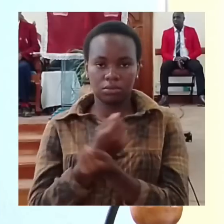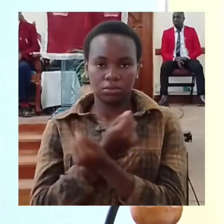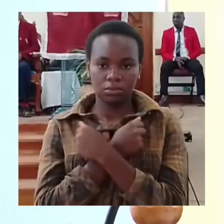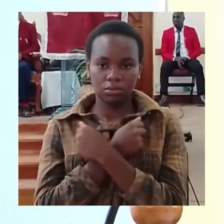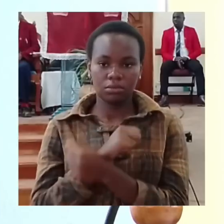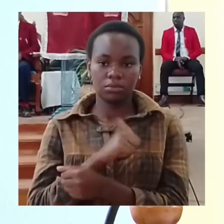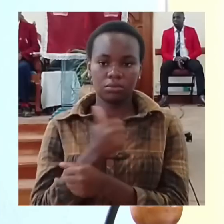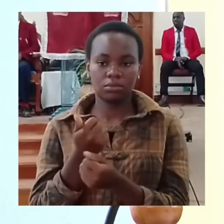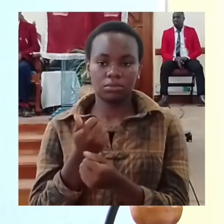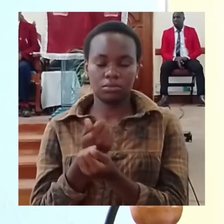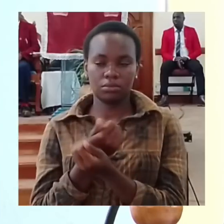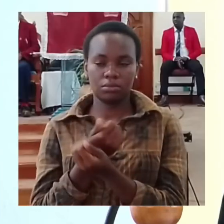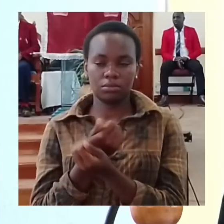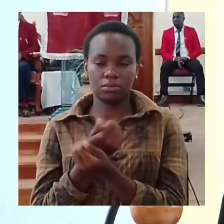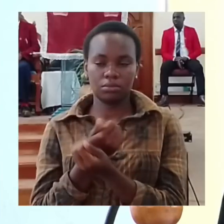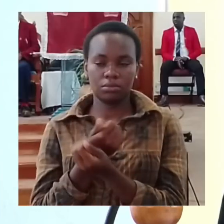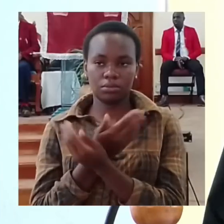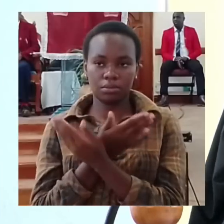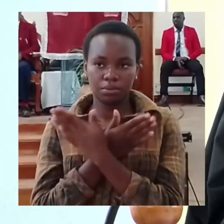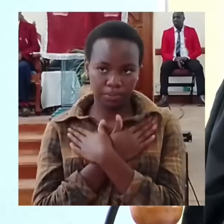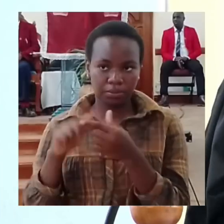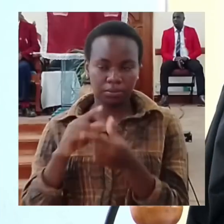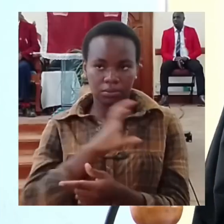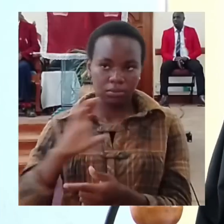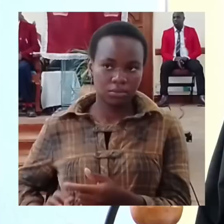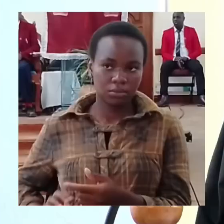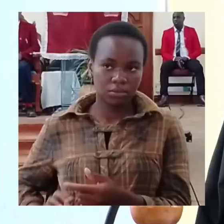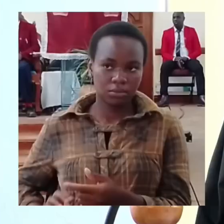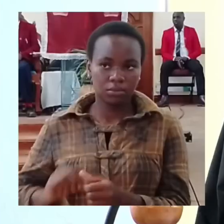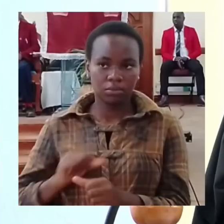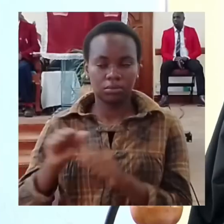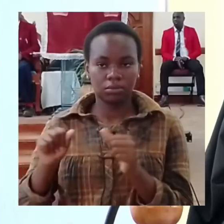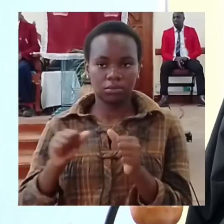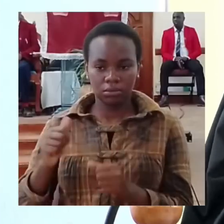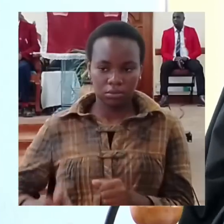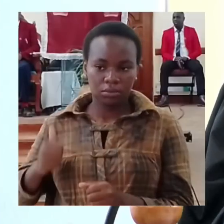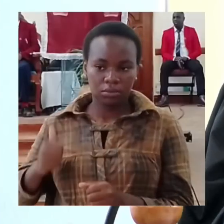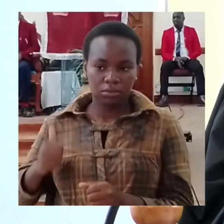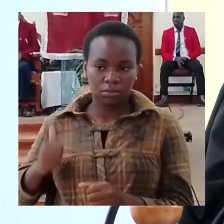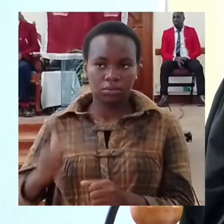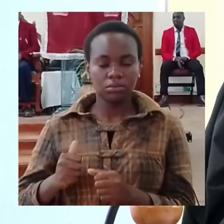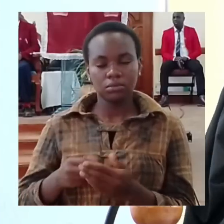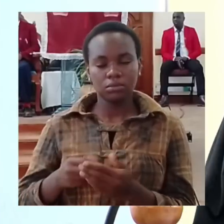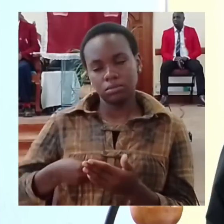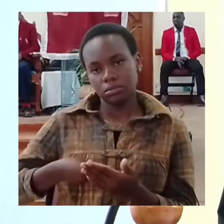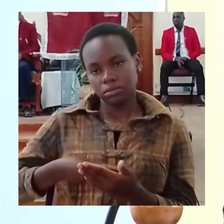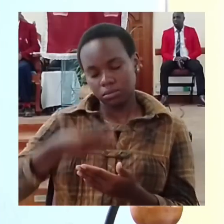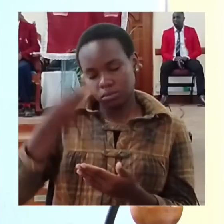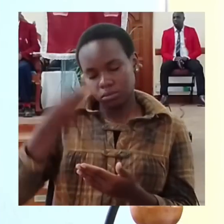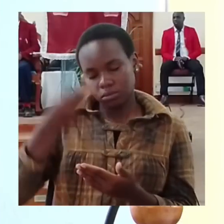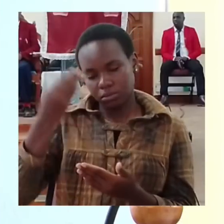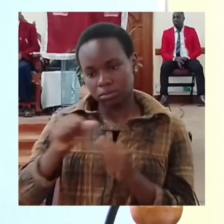ungi. Na mukristiano uhoro wake wa mwiyendo ugithoma thiini wa ibuku ria Thimo,